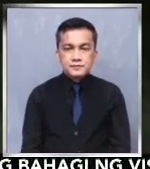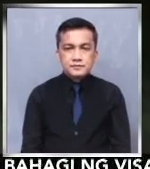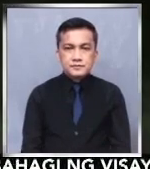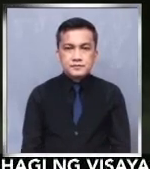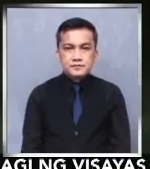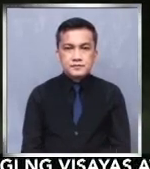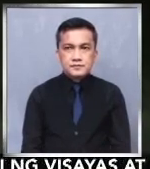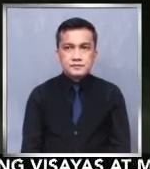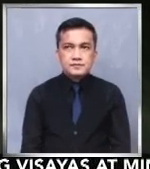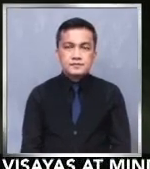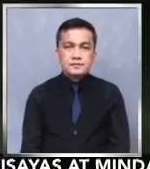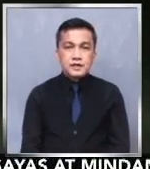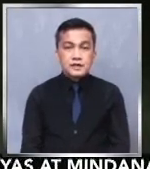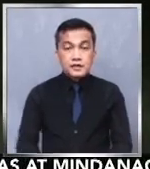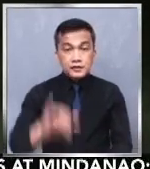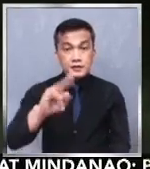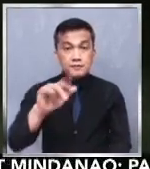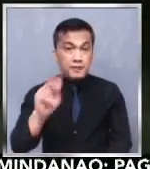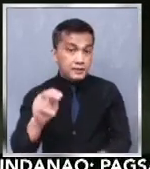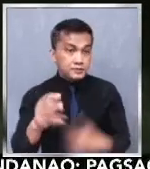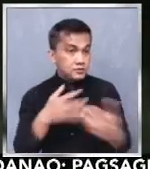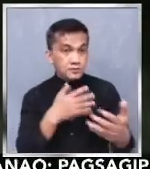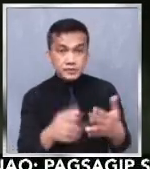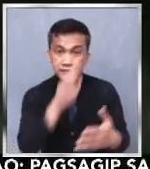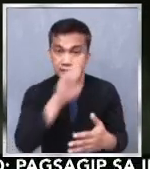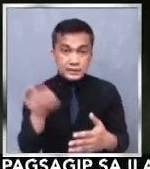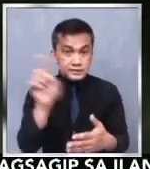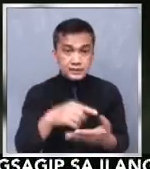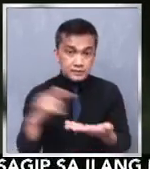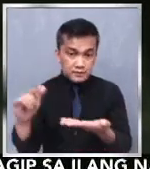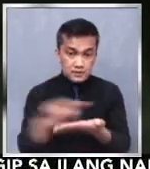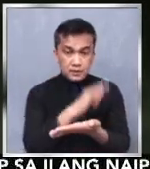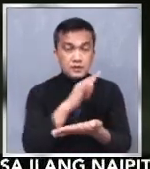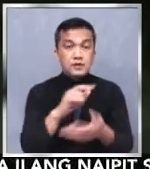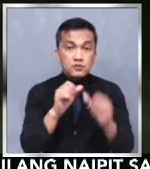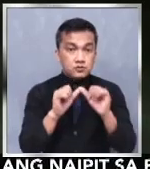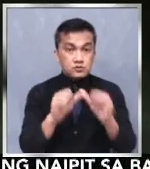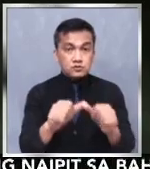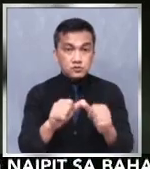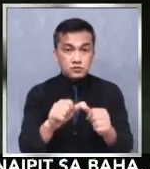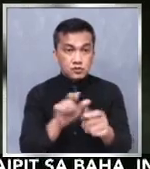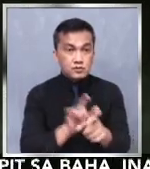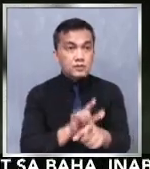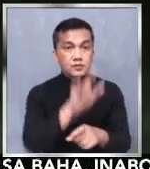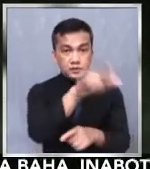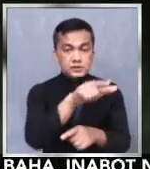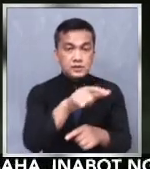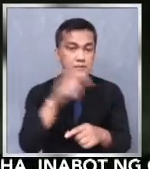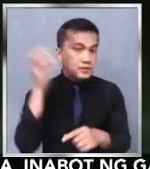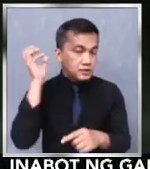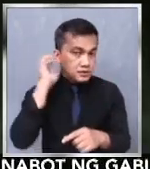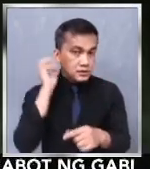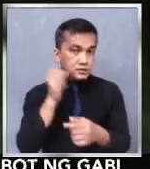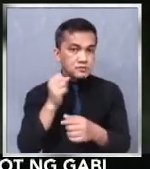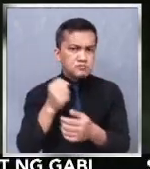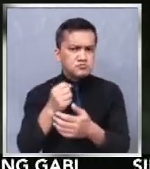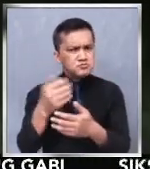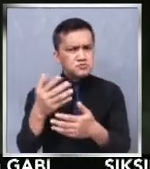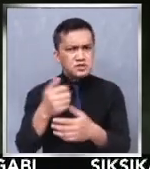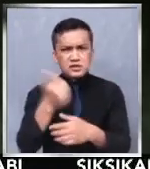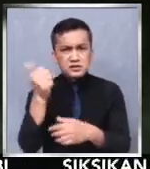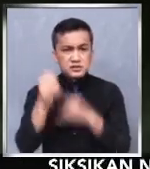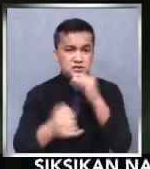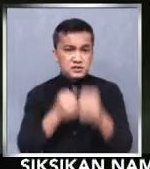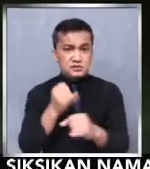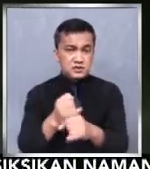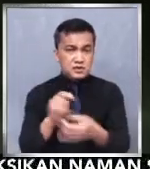Ivan, kahit may mga canceled flights, tuloy naman ang mga flights pa Mindanao, maging ang ilang international flights gaya dito sa NAIA Terminal